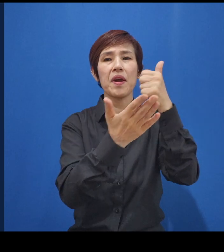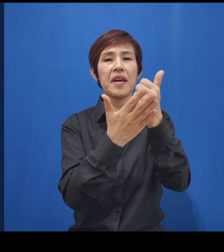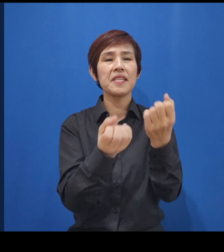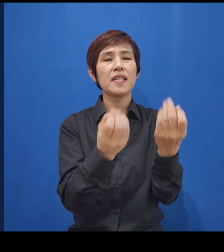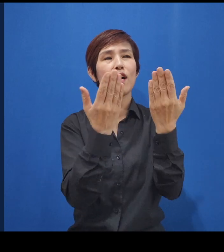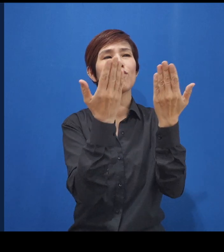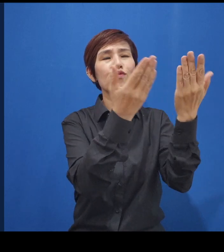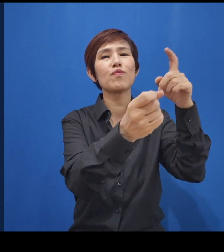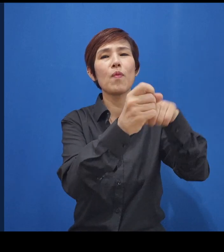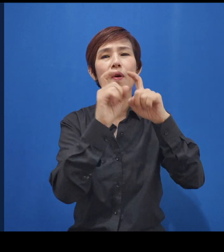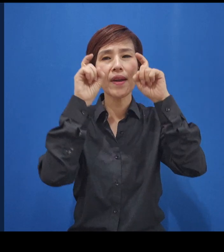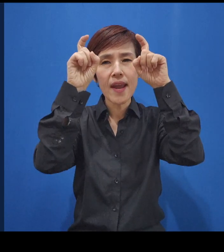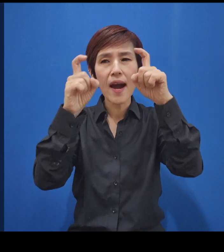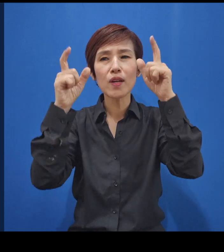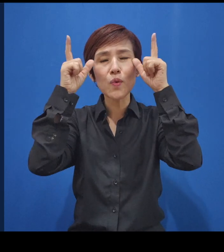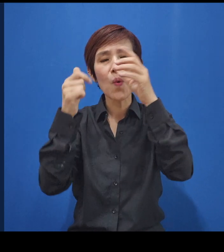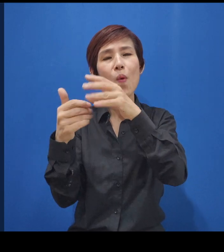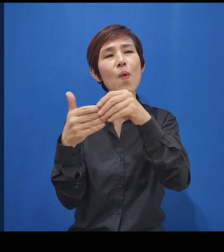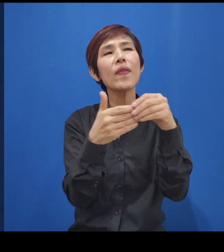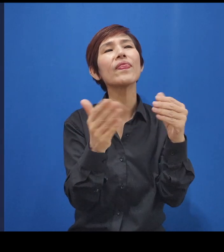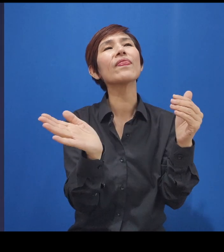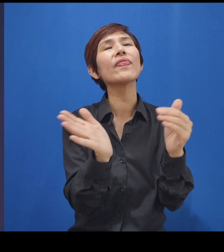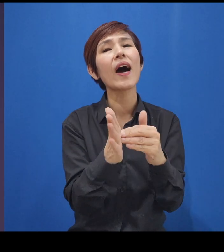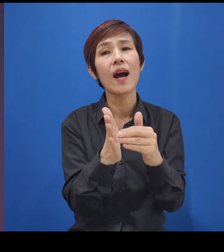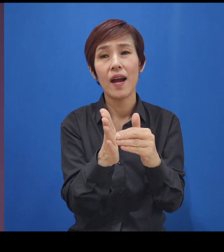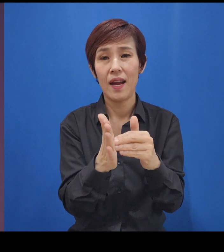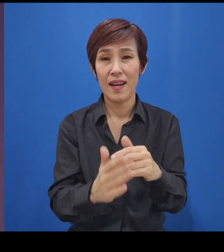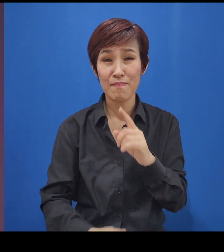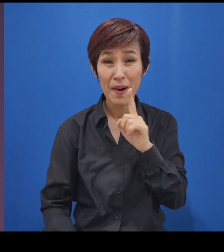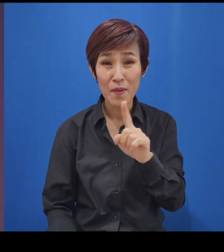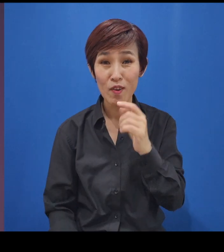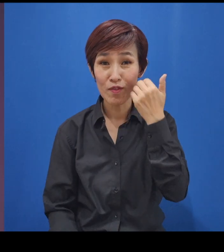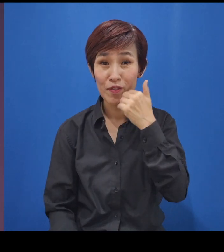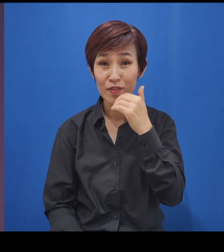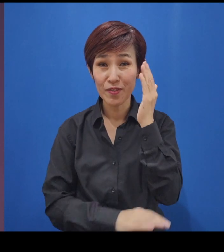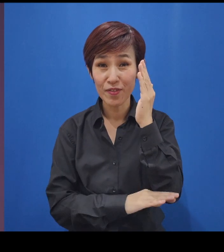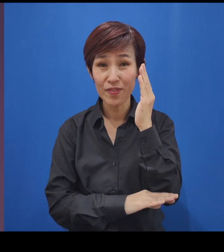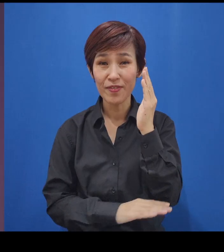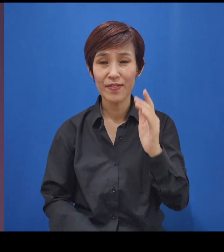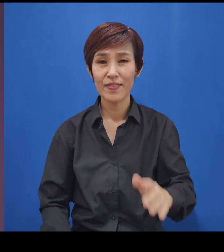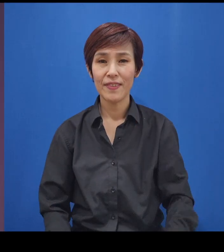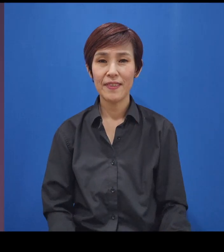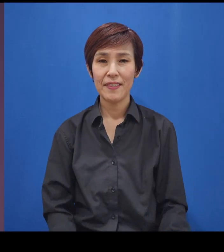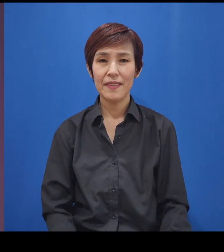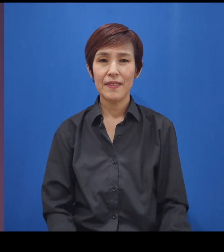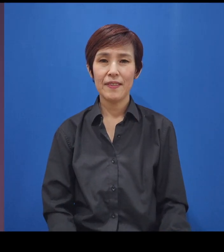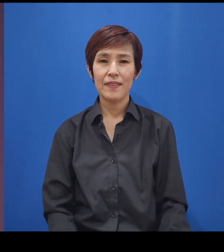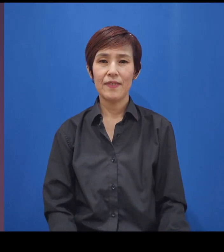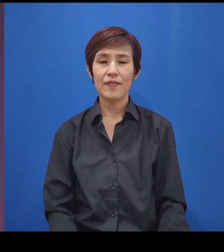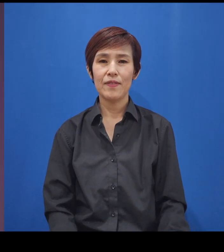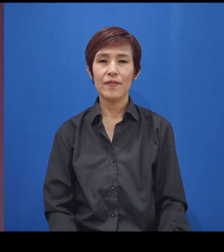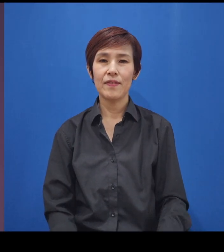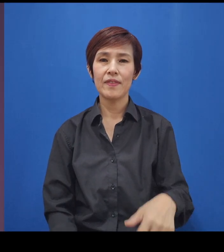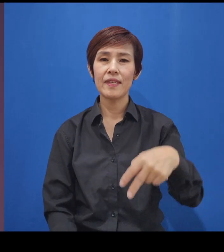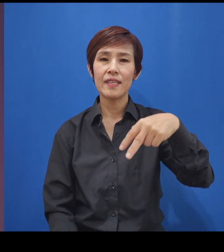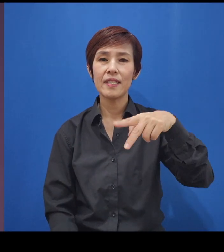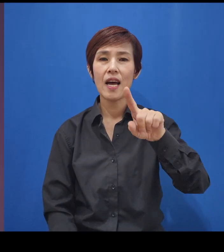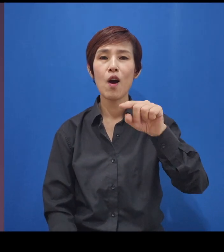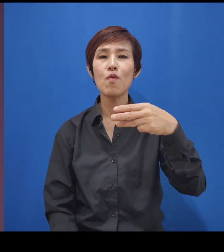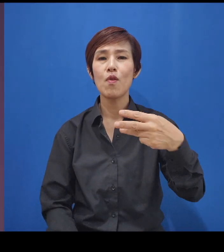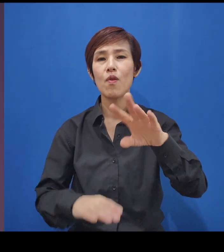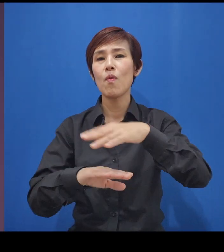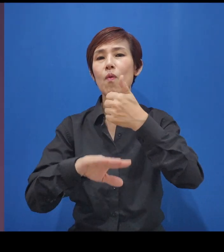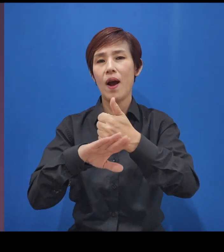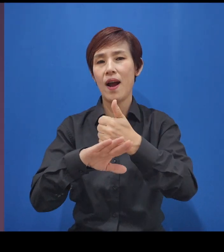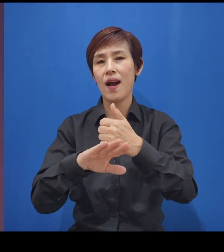제사하려고 양과 소를 끌어왔나이다. 이 말은 누가 한 거죠? 왕 사울이 한